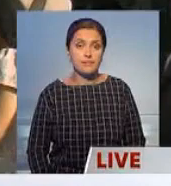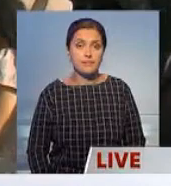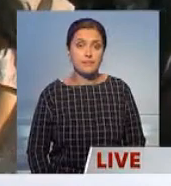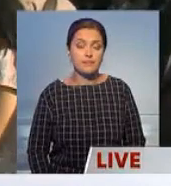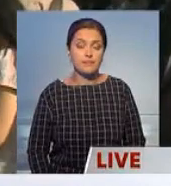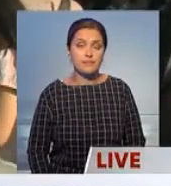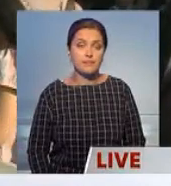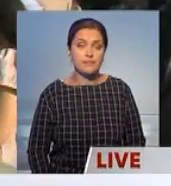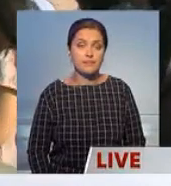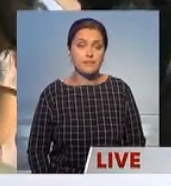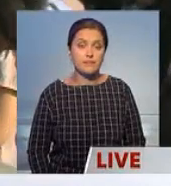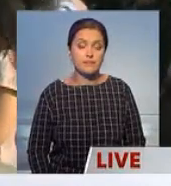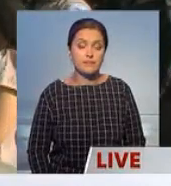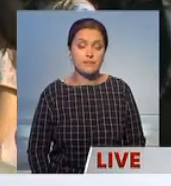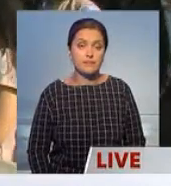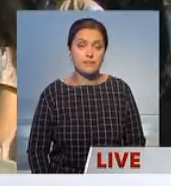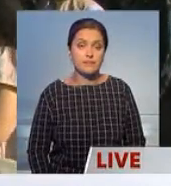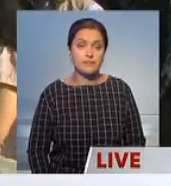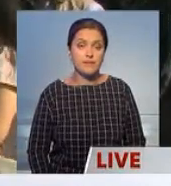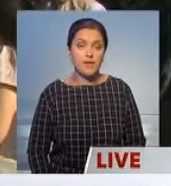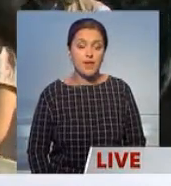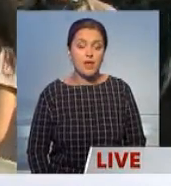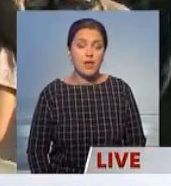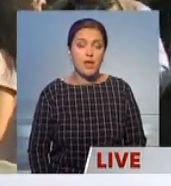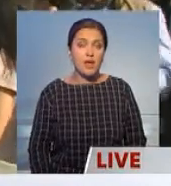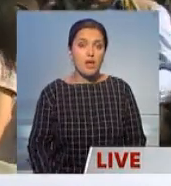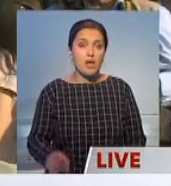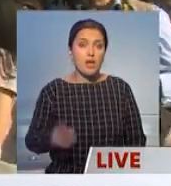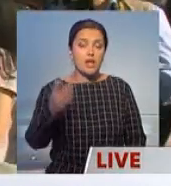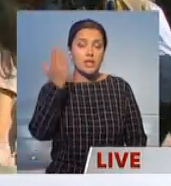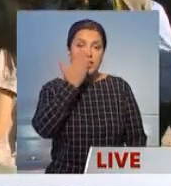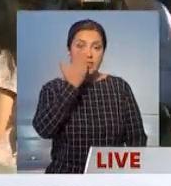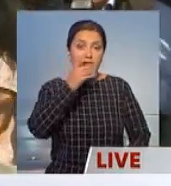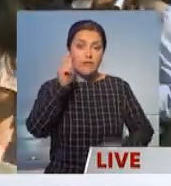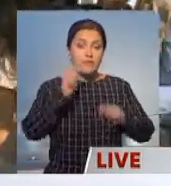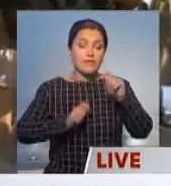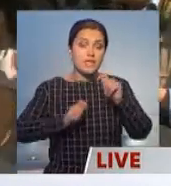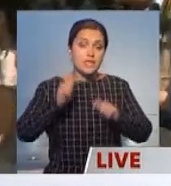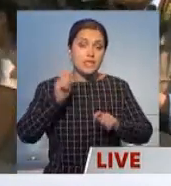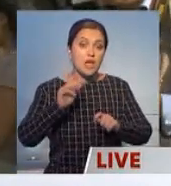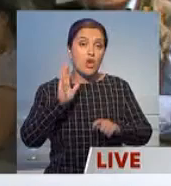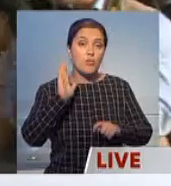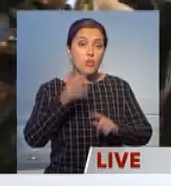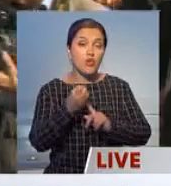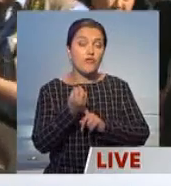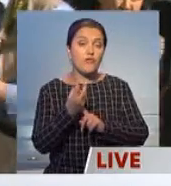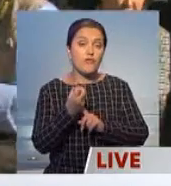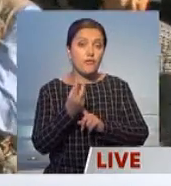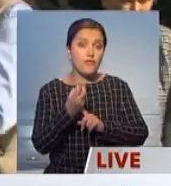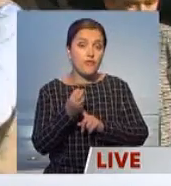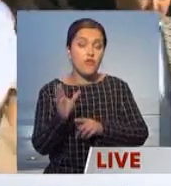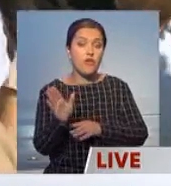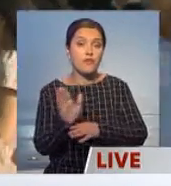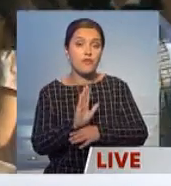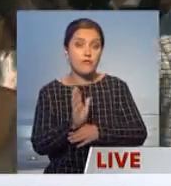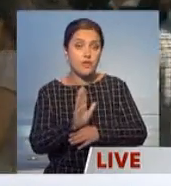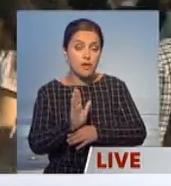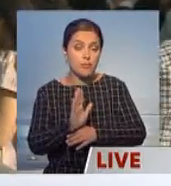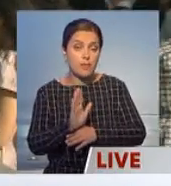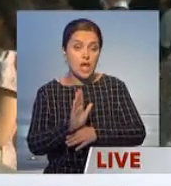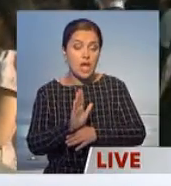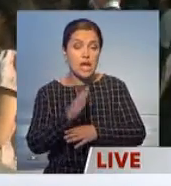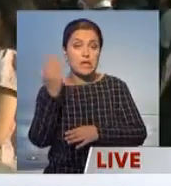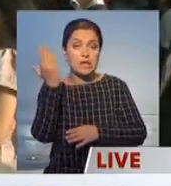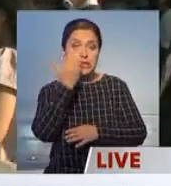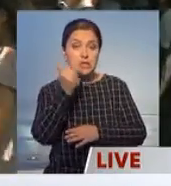могу сказать, что в основной программе кинофестиваля заявлено 12 полнометражных кинофильмов